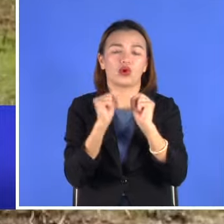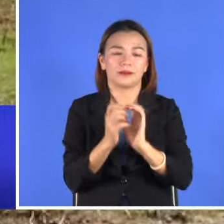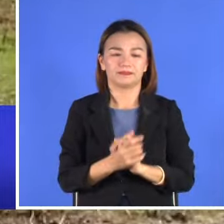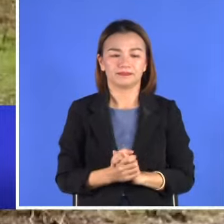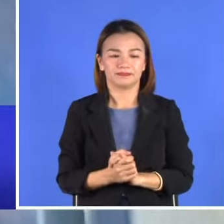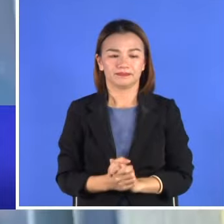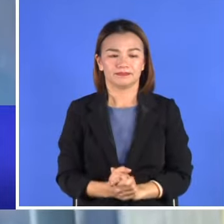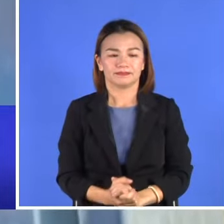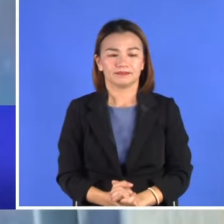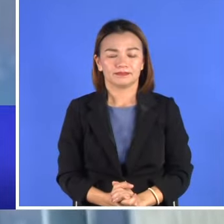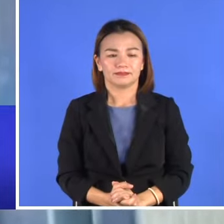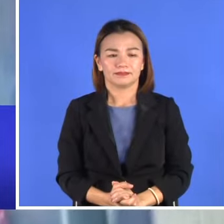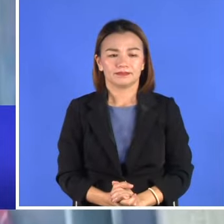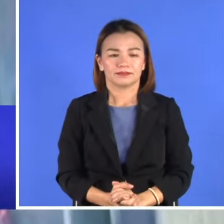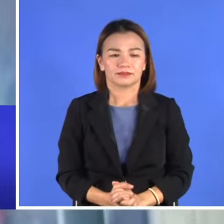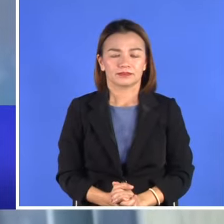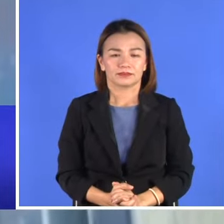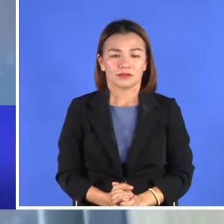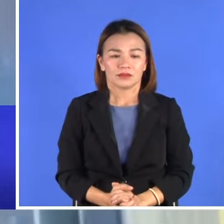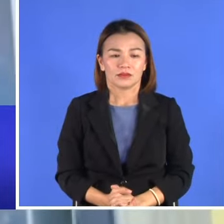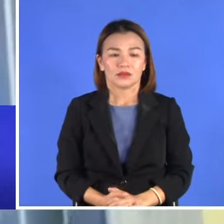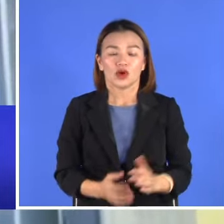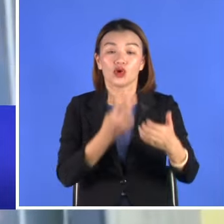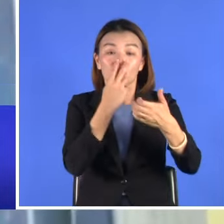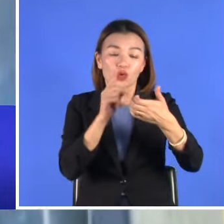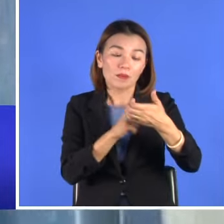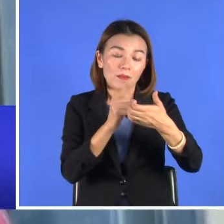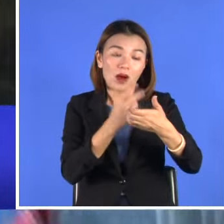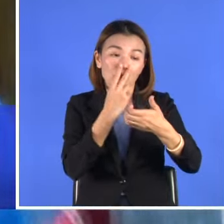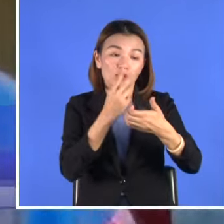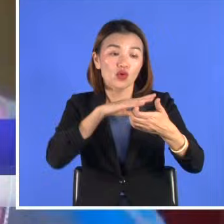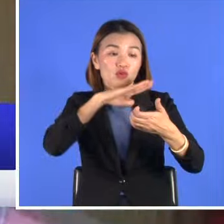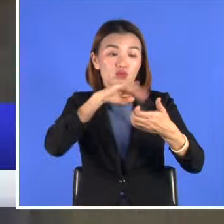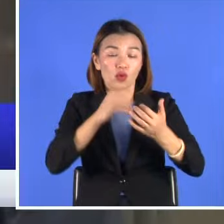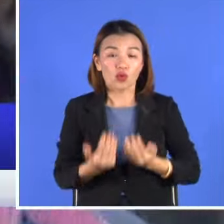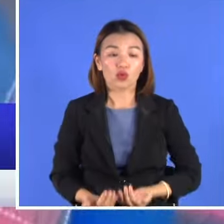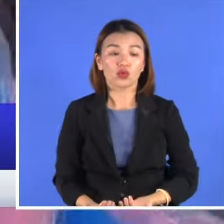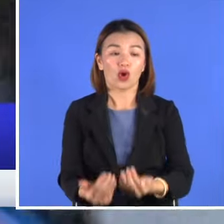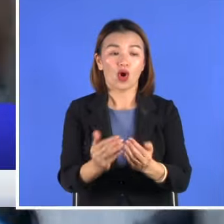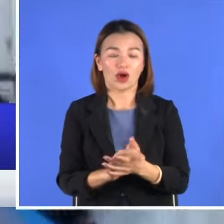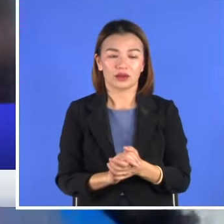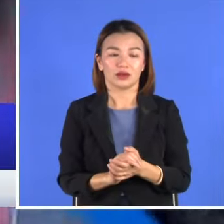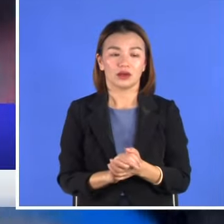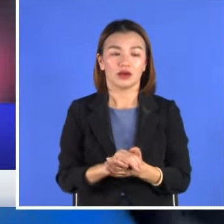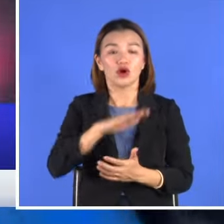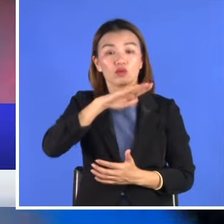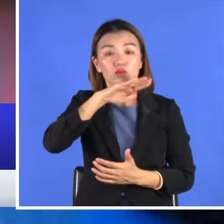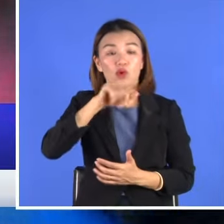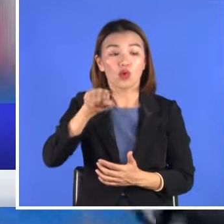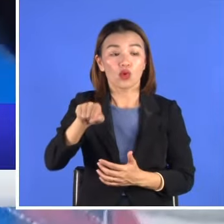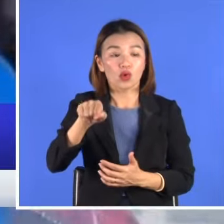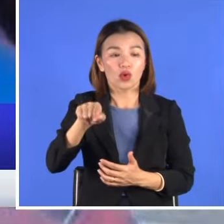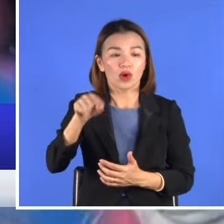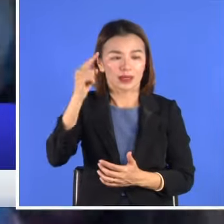ค่ะกำลังศึกษาข้อมูลเกี่ยวกับเ่อหมูคลอดลูกเพราะว่าไอ้ตัวเนี้ยคือมันมันมันอยู่ในช่วงสมเสี่ยงที่จะ